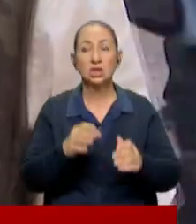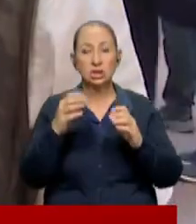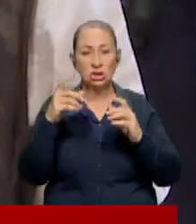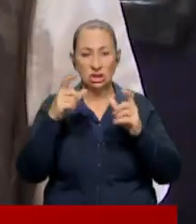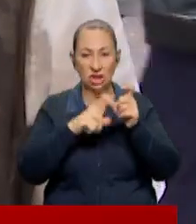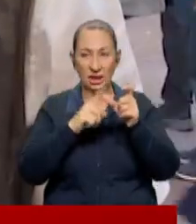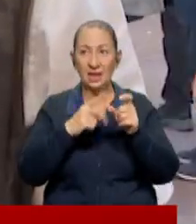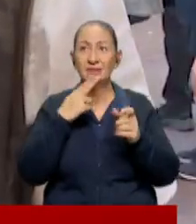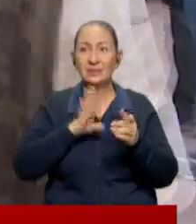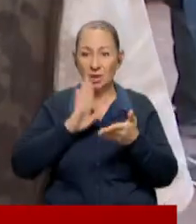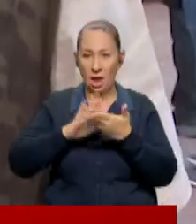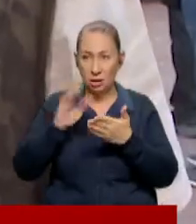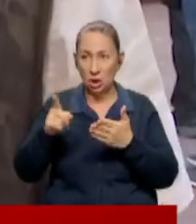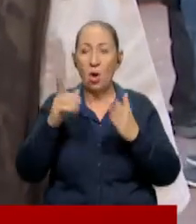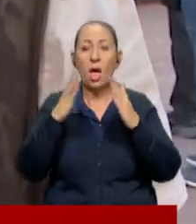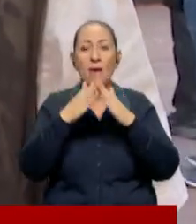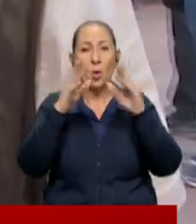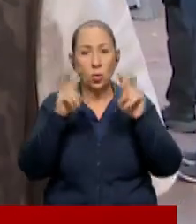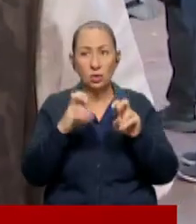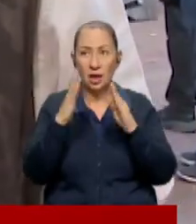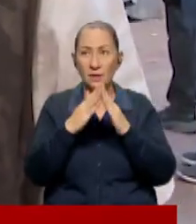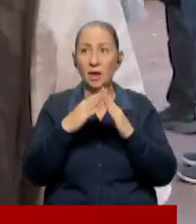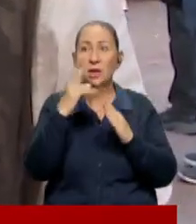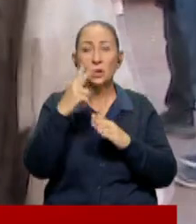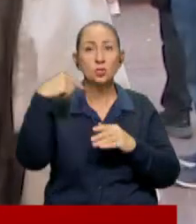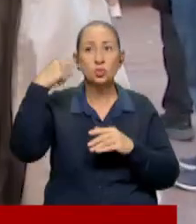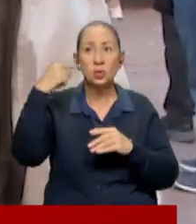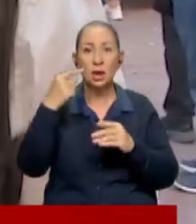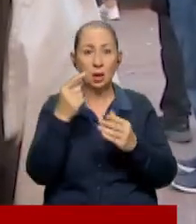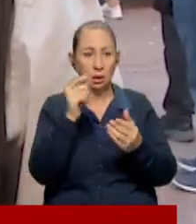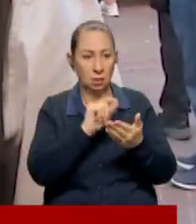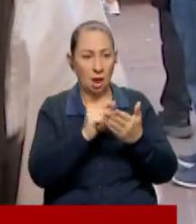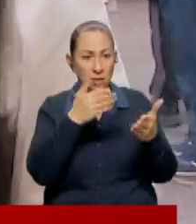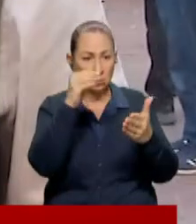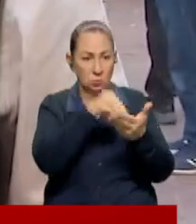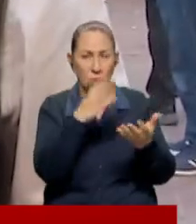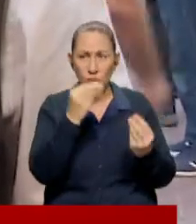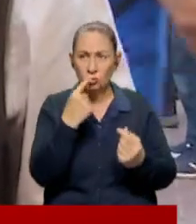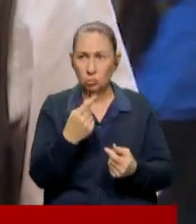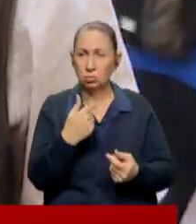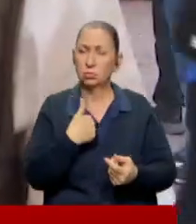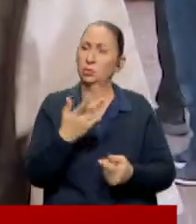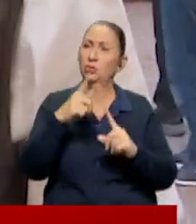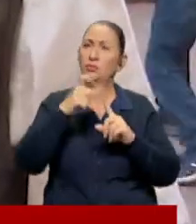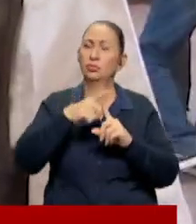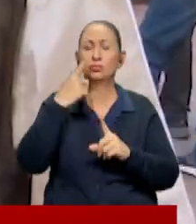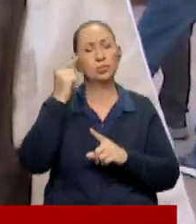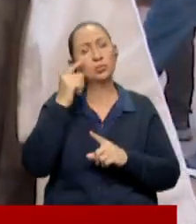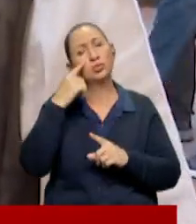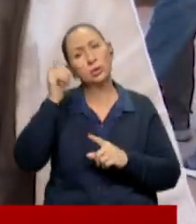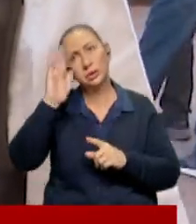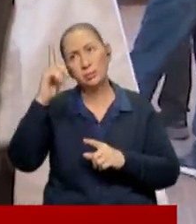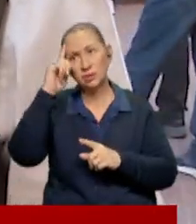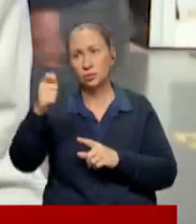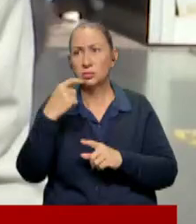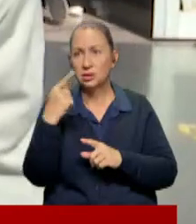Çankaya'da kızımın arkadaşı oturdukları eve iki tane Suriyelinin kayıtlı olduklarını söylediler. Biz de dedim ki nüfus müdürlüğüne gidin,